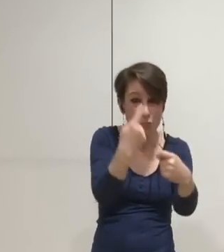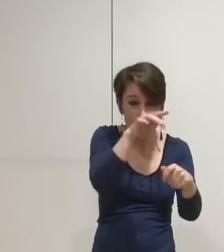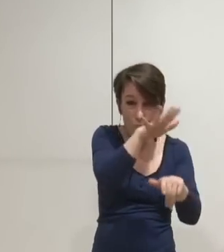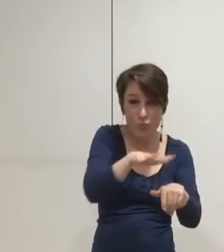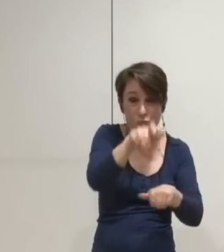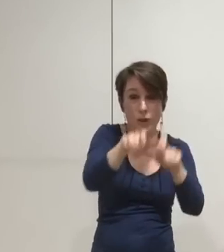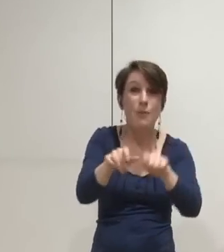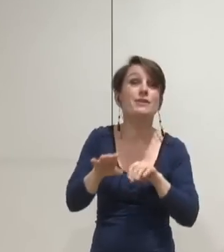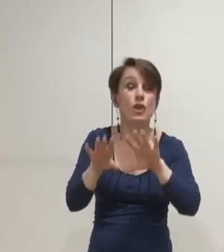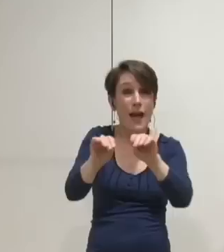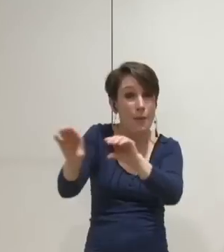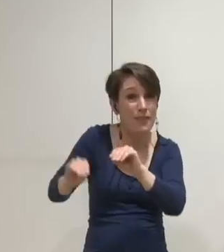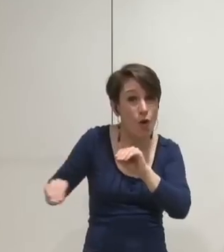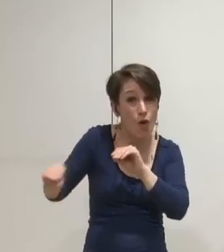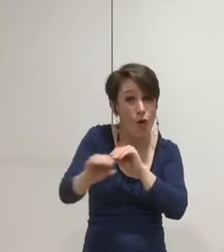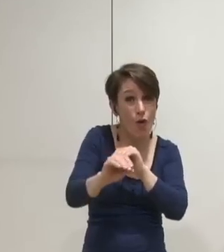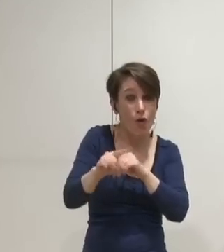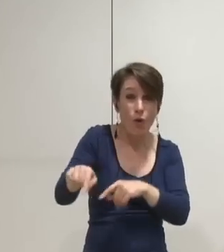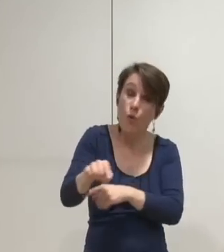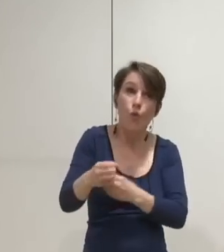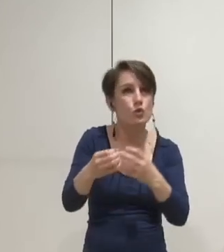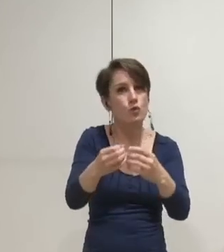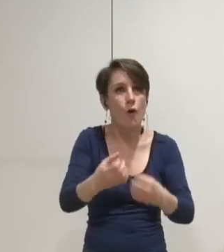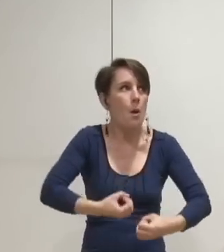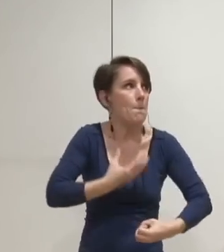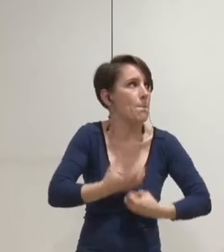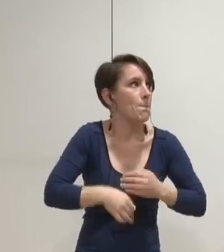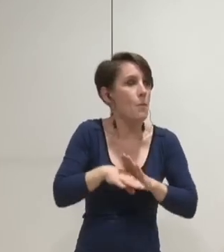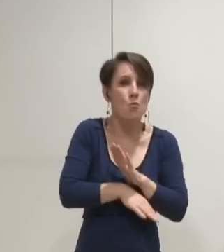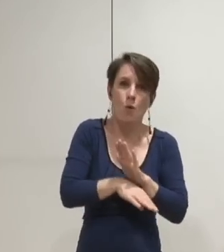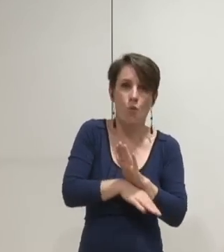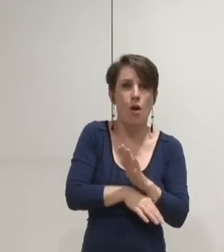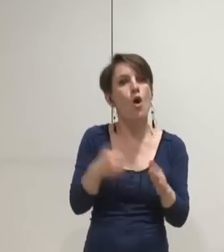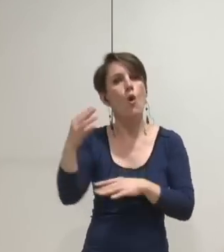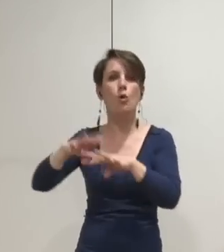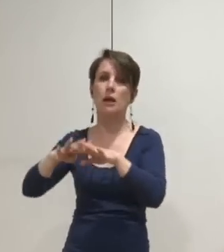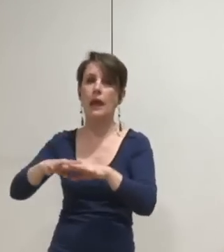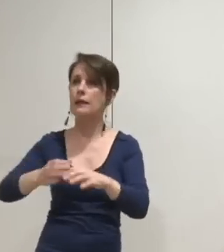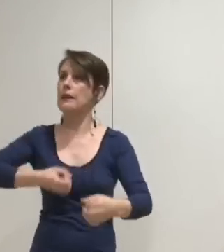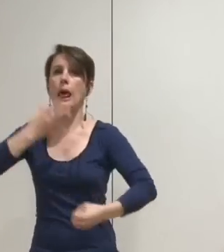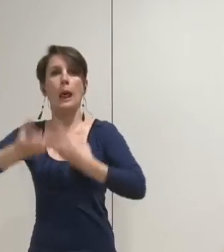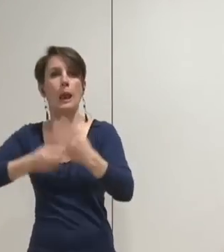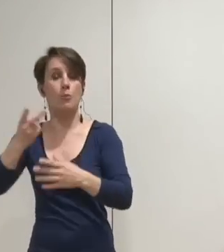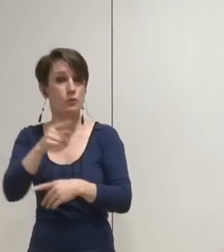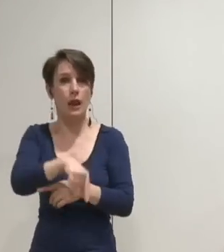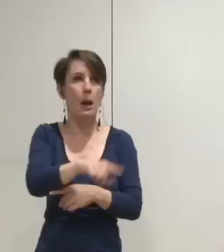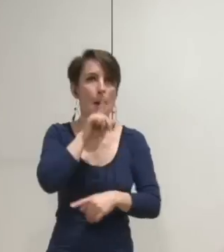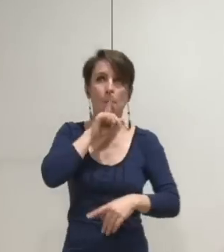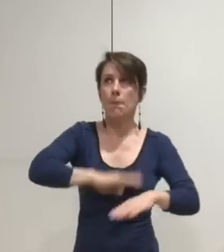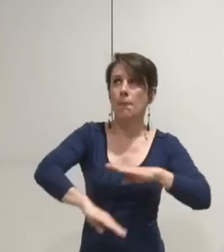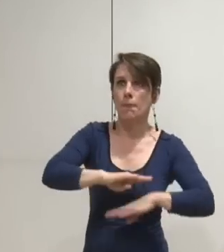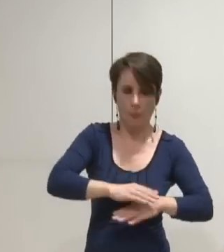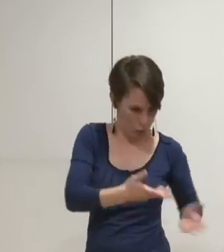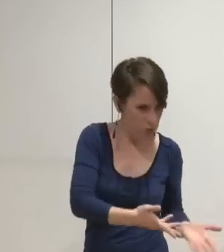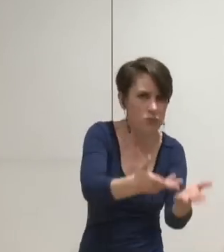habitants qui prennent souvent moins la parole que d'autres quartiers donc ça me semble très important et j'aimerais savoir